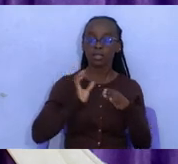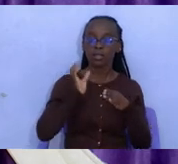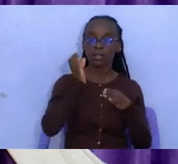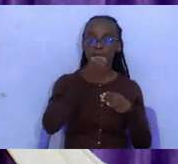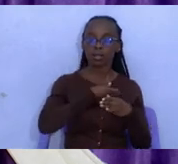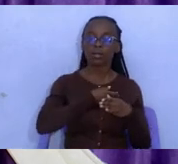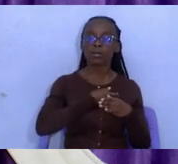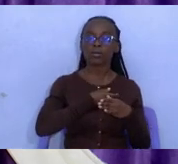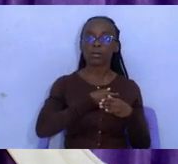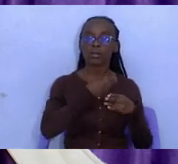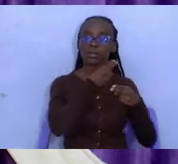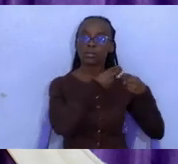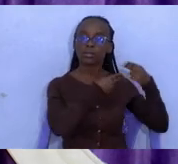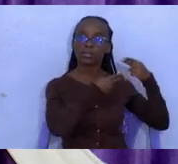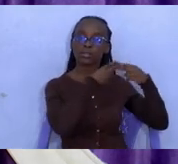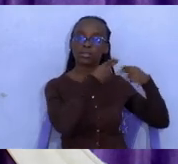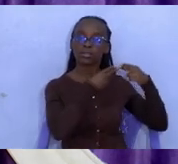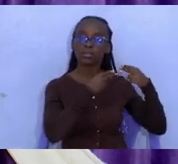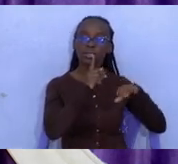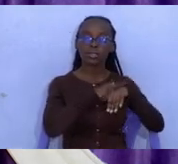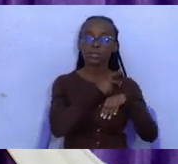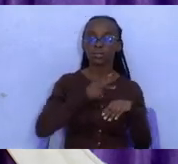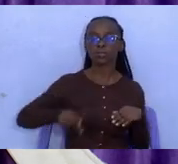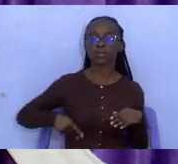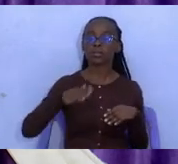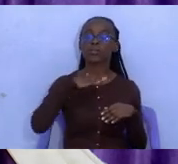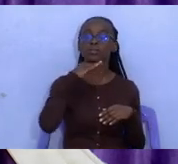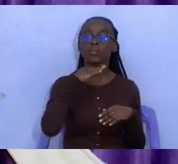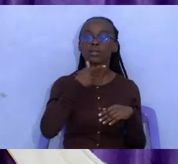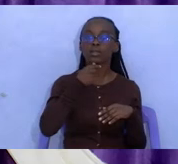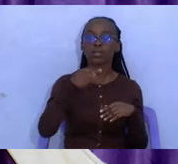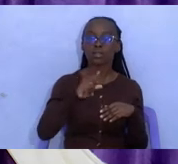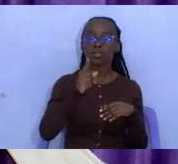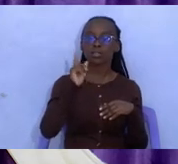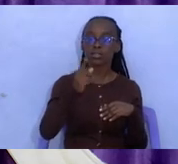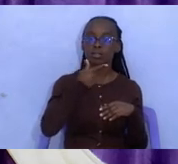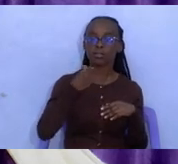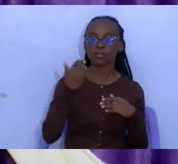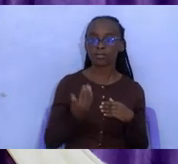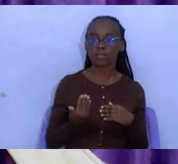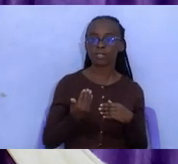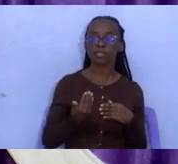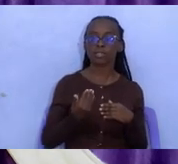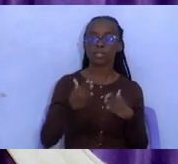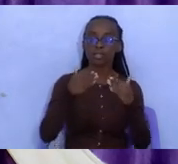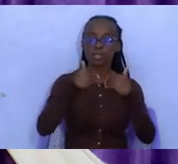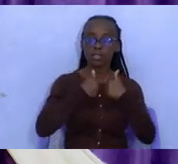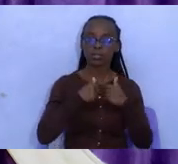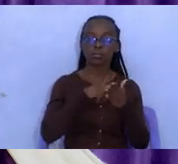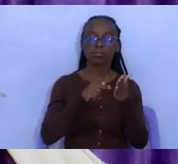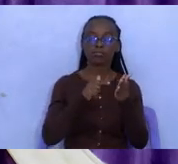akifa, mwanae wa kwanza anachukua. Na kwa hivyo huyu akapata uongozi akiwa na